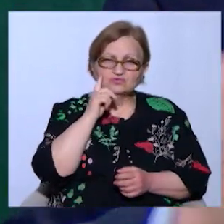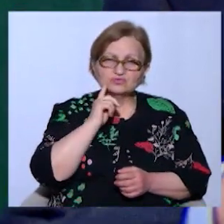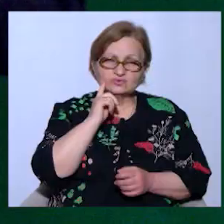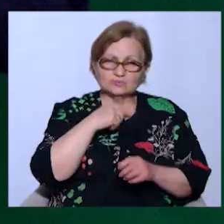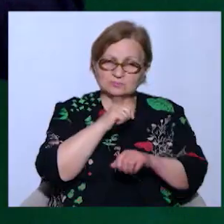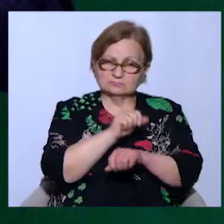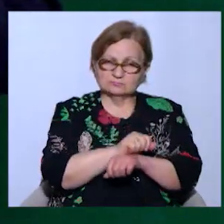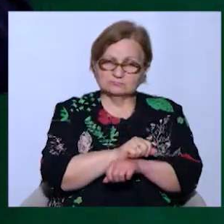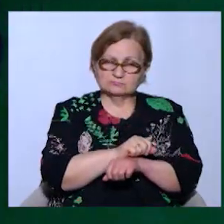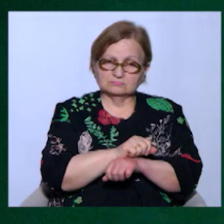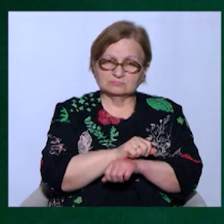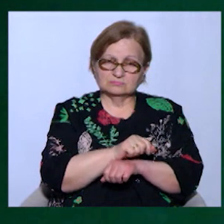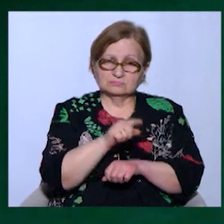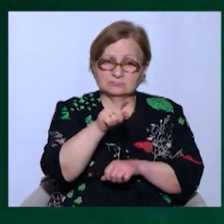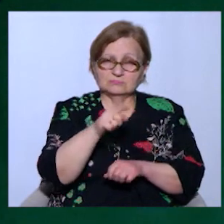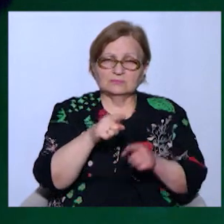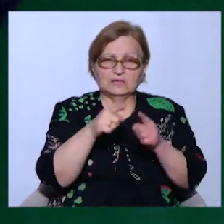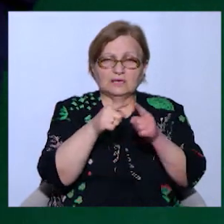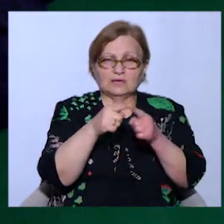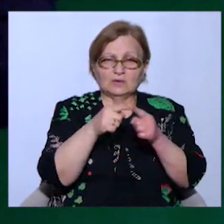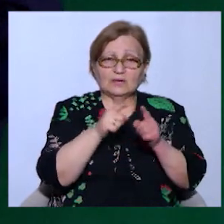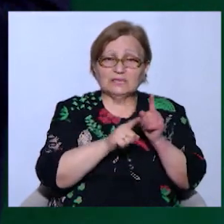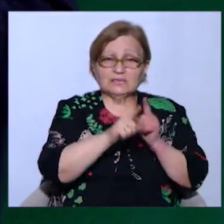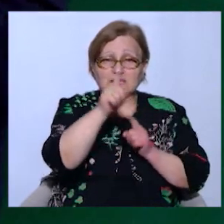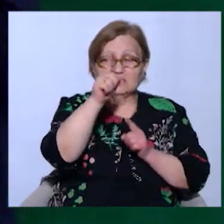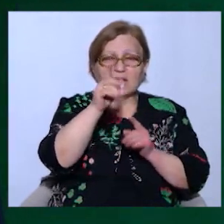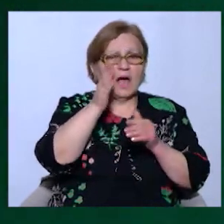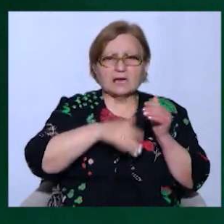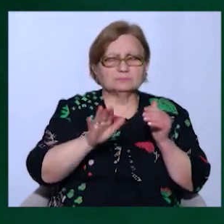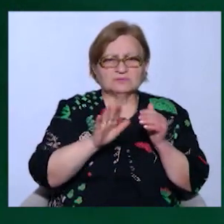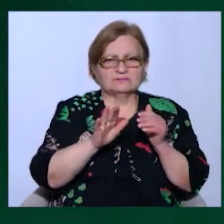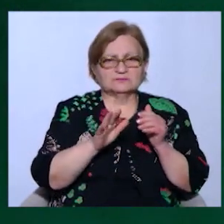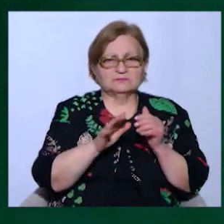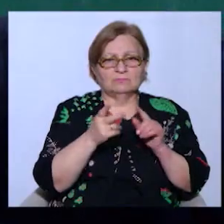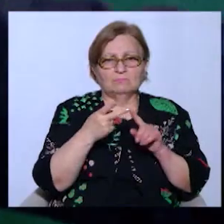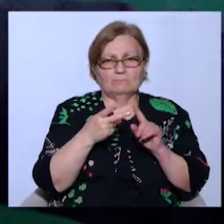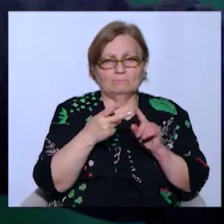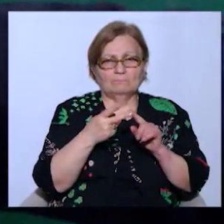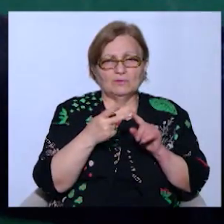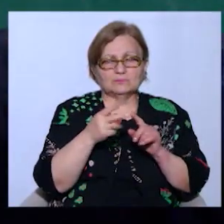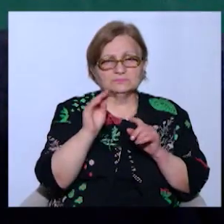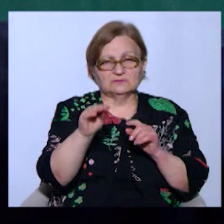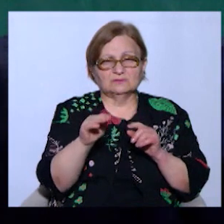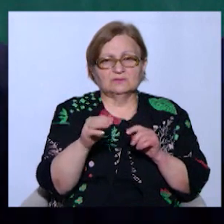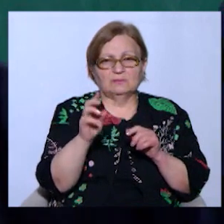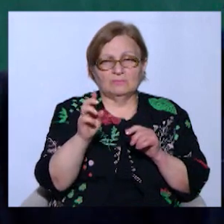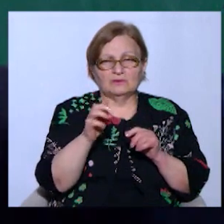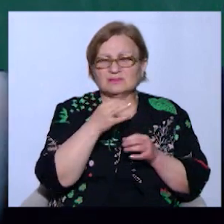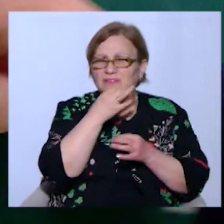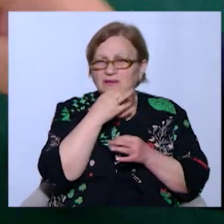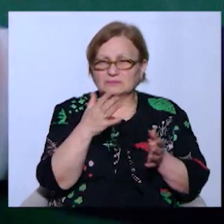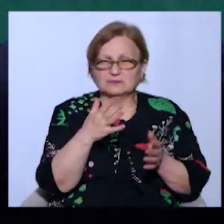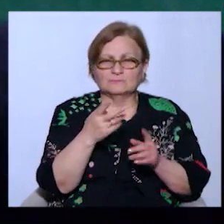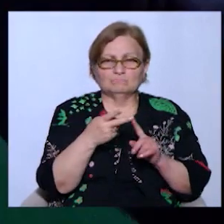წამით. წარმოდგენა გაქვთ, რომ აქედან იწყება და არ მთავრდება არსად. და მეორეს დავარქვა ბ წერტილი. ნებისმიერ